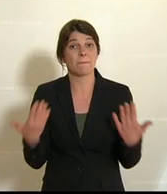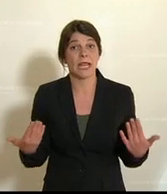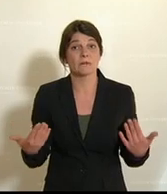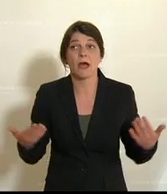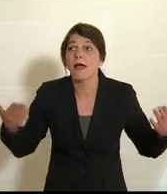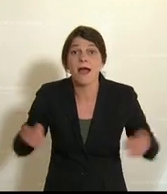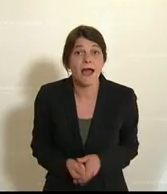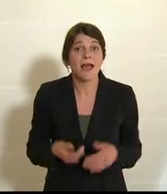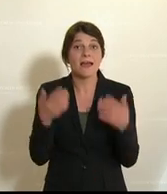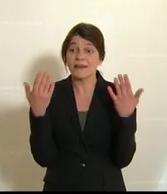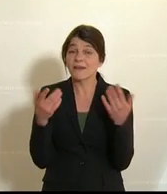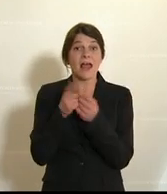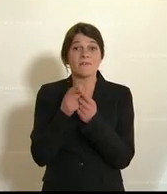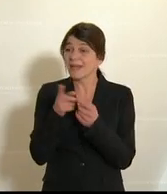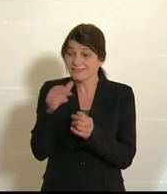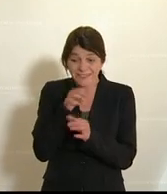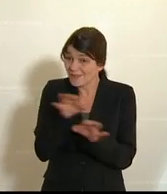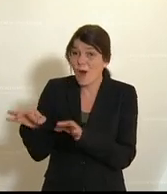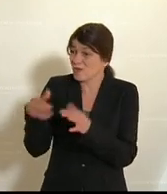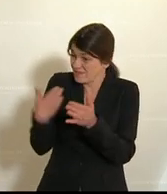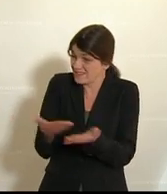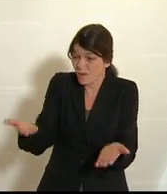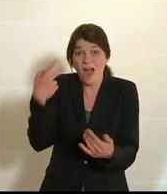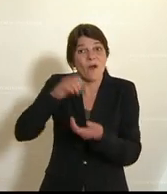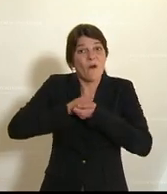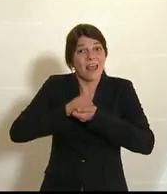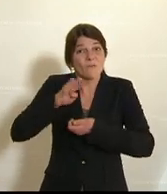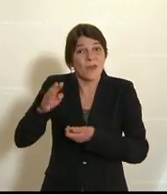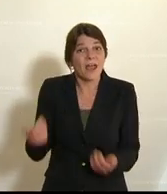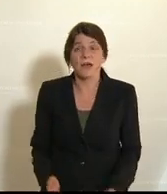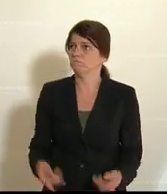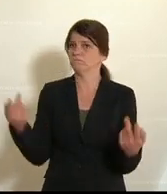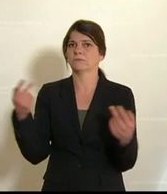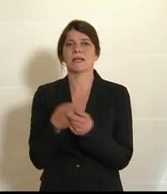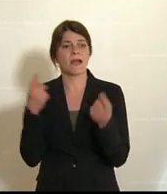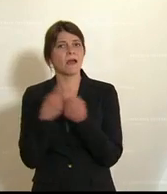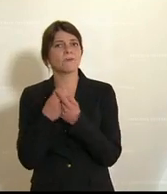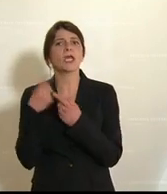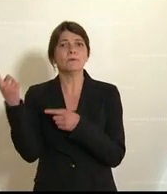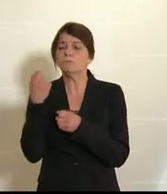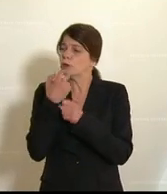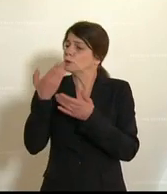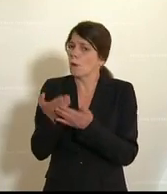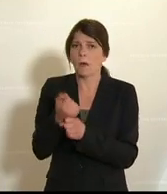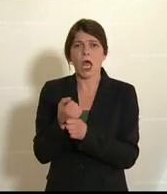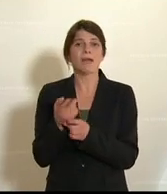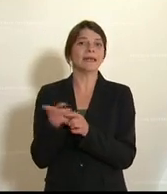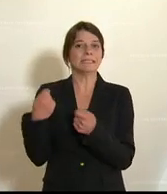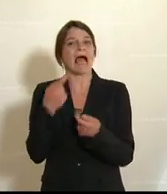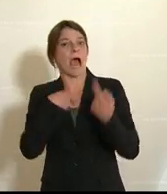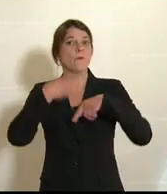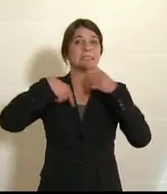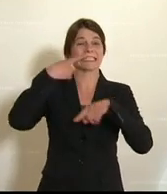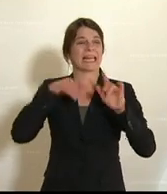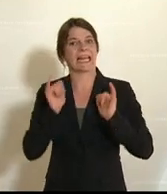Na, die Junktimierung ist eben nicht in Ordnung, Herr Kollege Röginger. Natürlich junktimieren Sie das, weil Sie das eine Ausrede haben